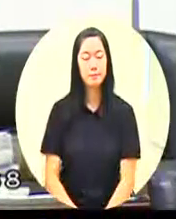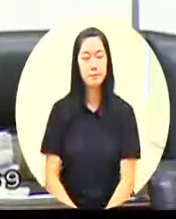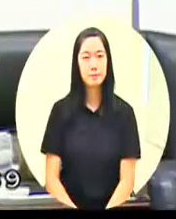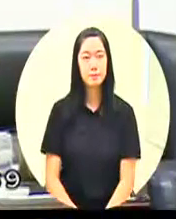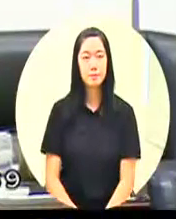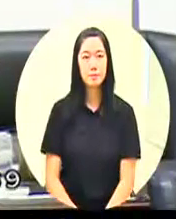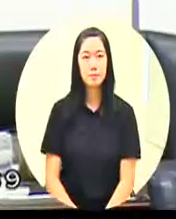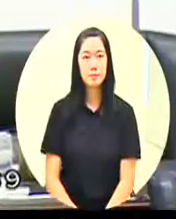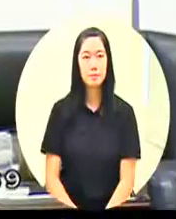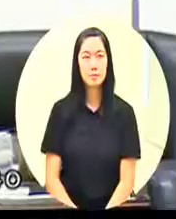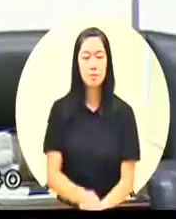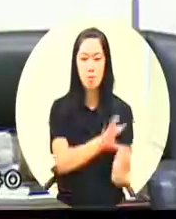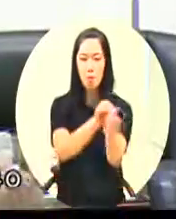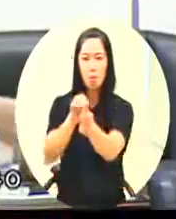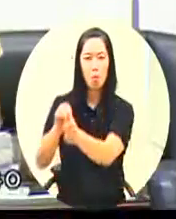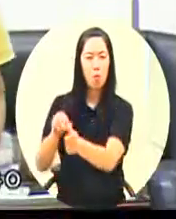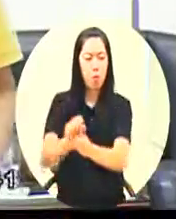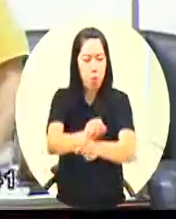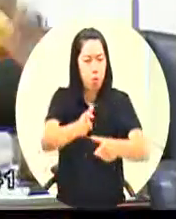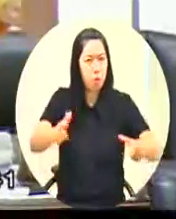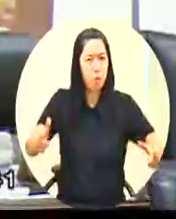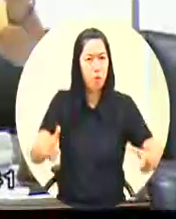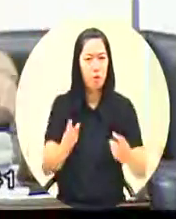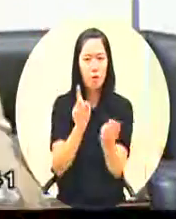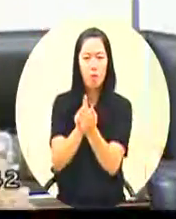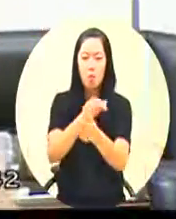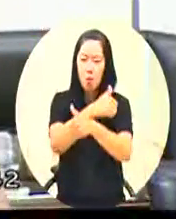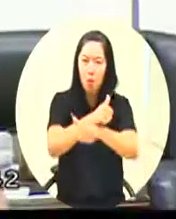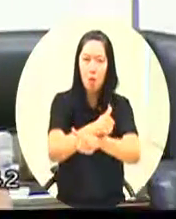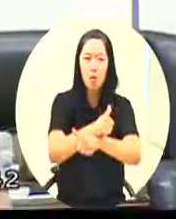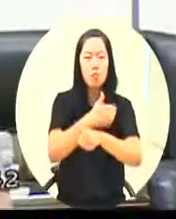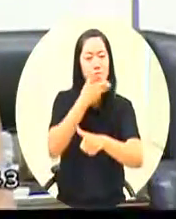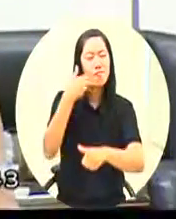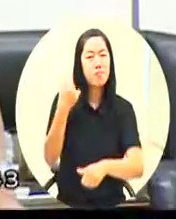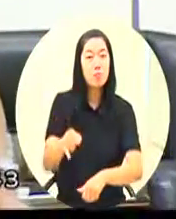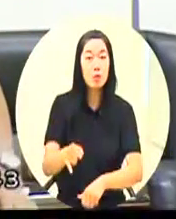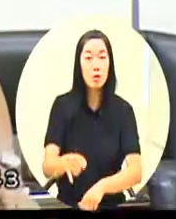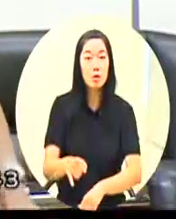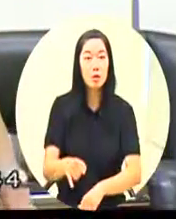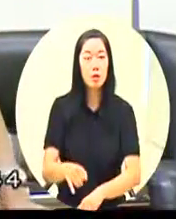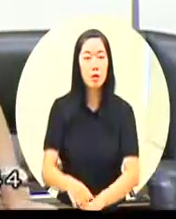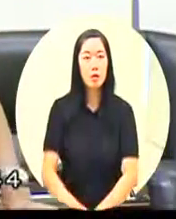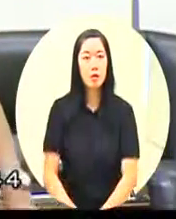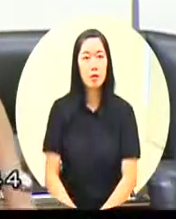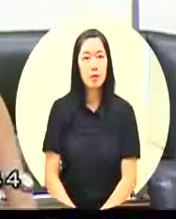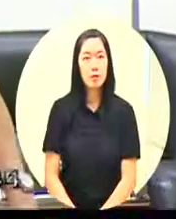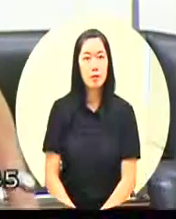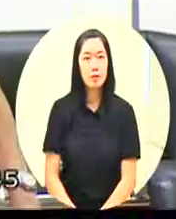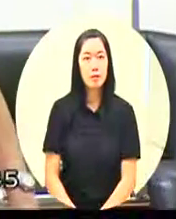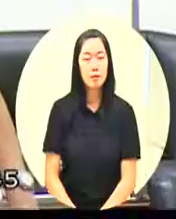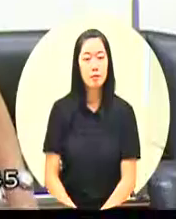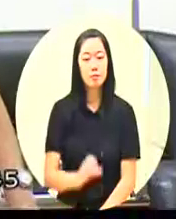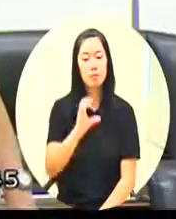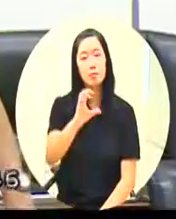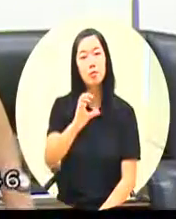学了很多。对他考试不利的或是生活不利的，当然 C 就很